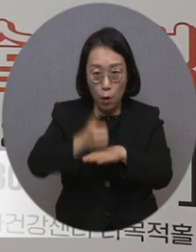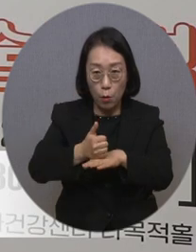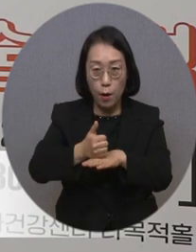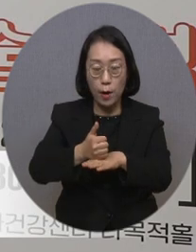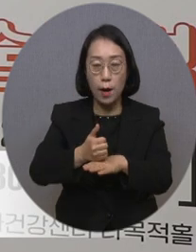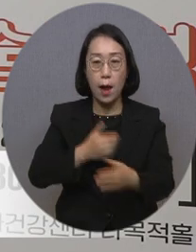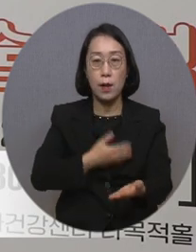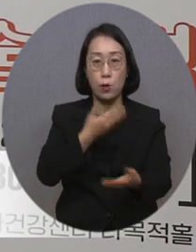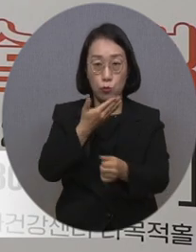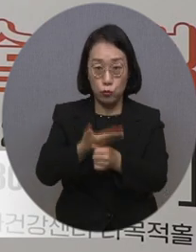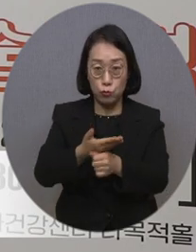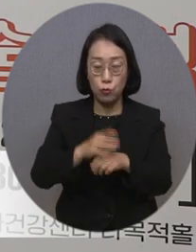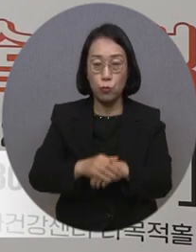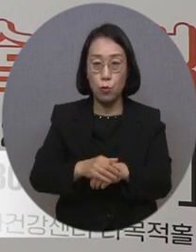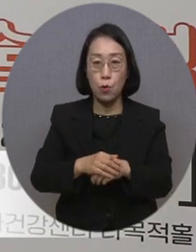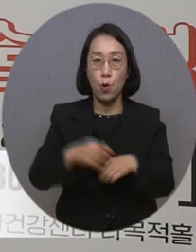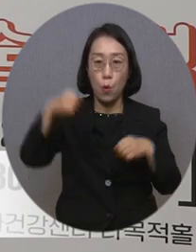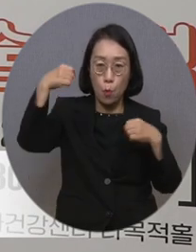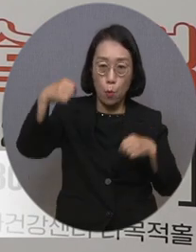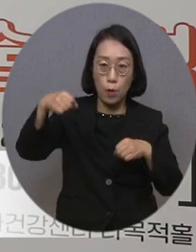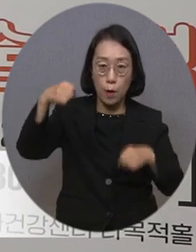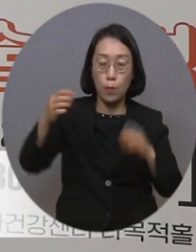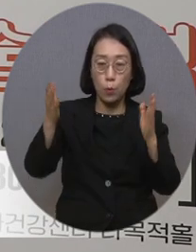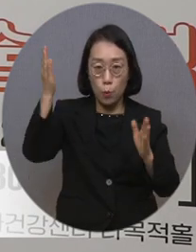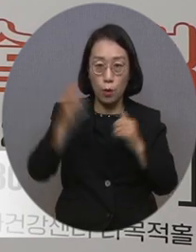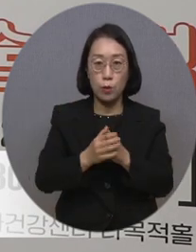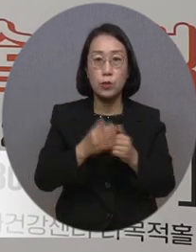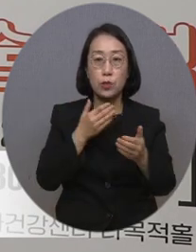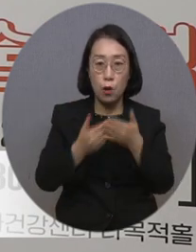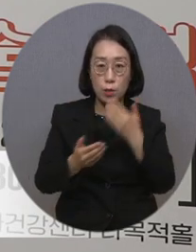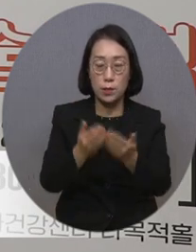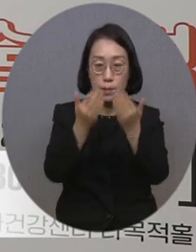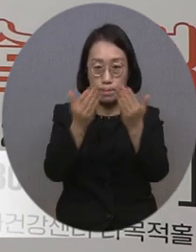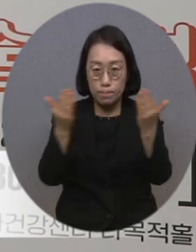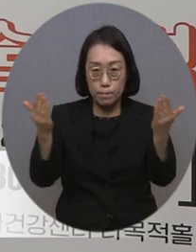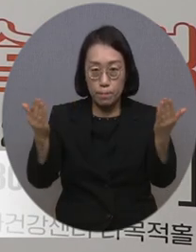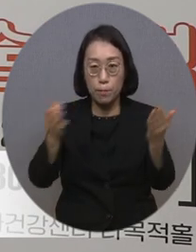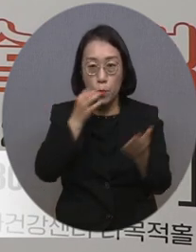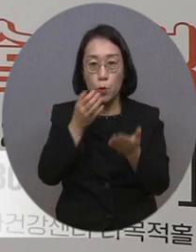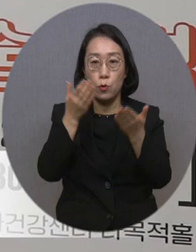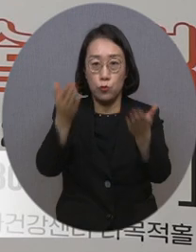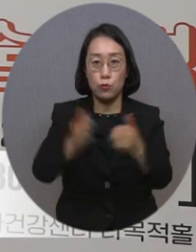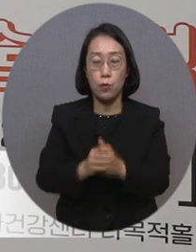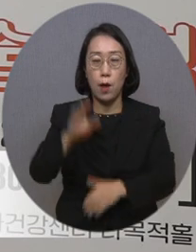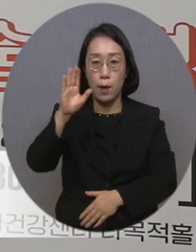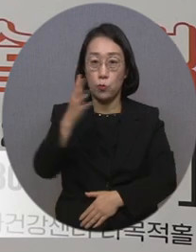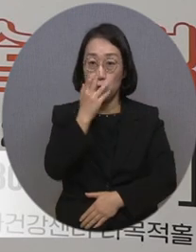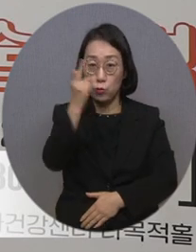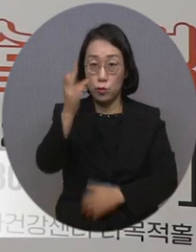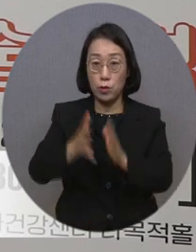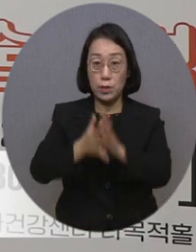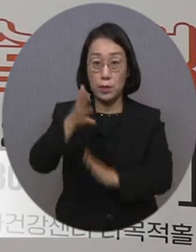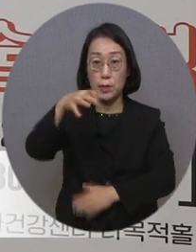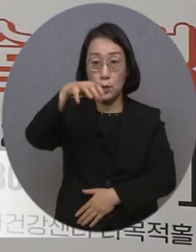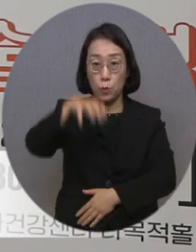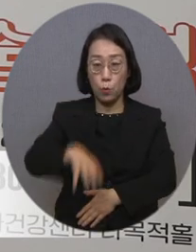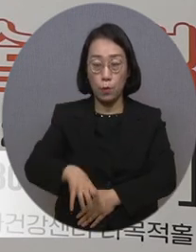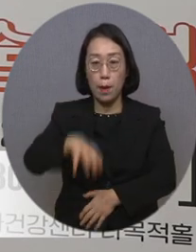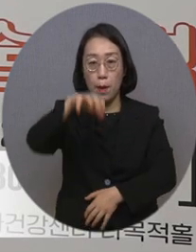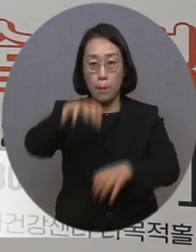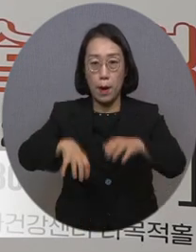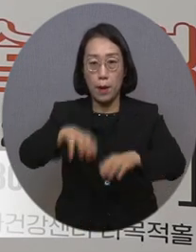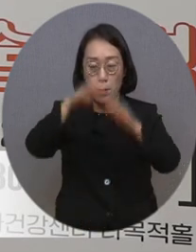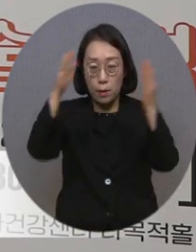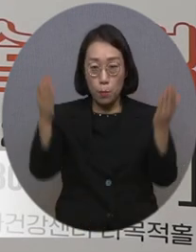무대 공연 발표 전시마당 체험마당 등이 펼쳐지게 됩니다 앞으로 순천시는 온 마을이